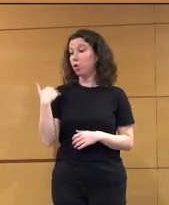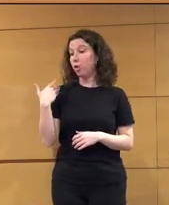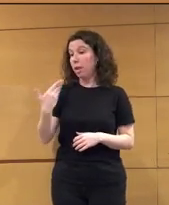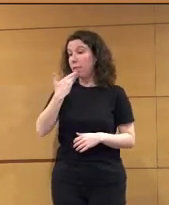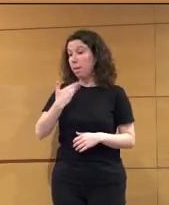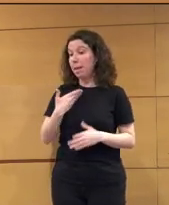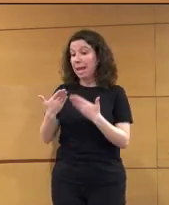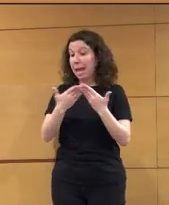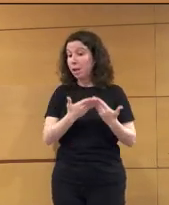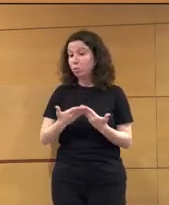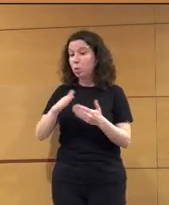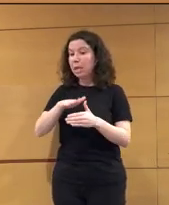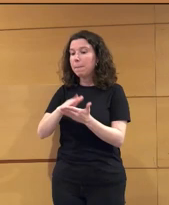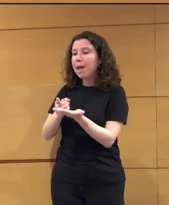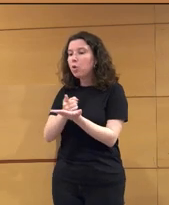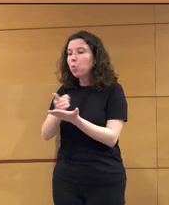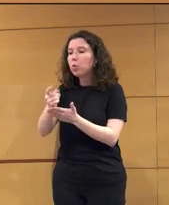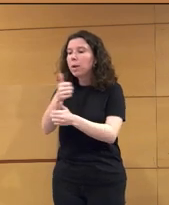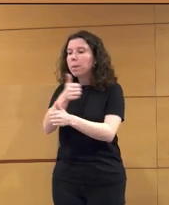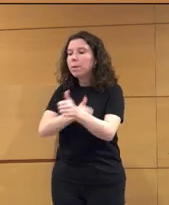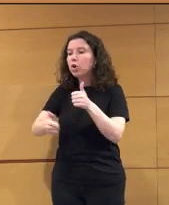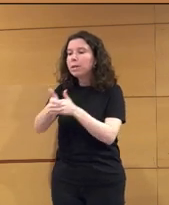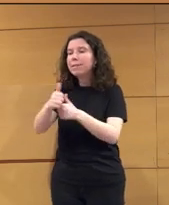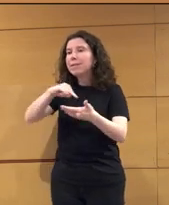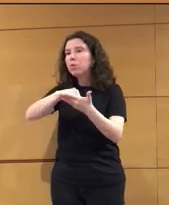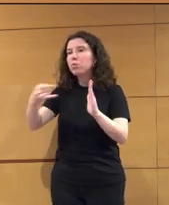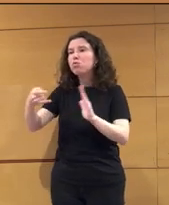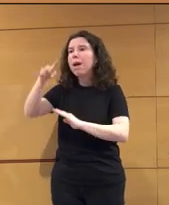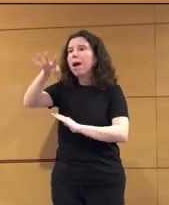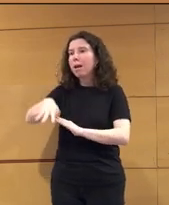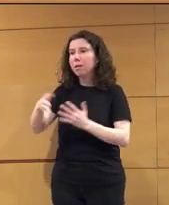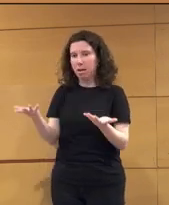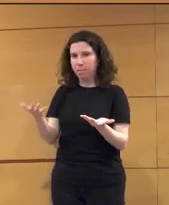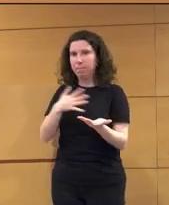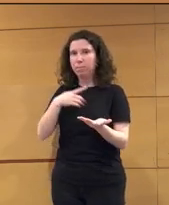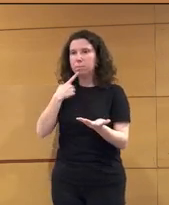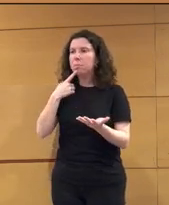full de ruta prioritzat de tecnologies en català, que hem de desenvolupar, quins recursos necessitem.